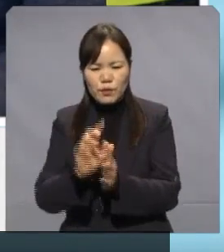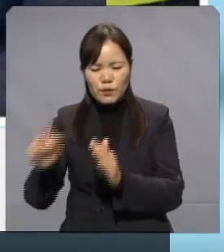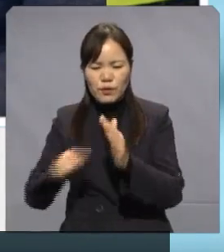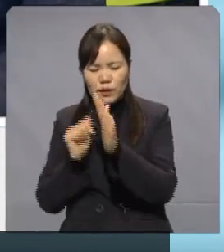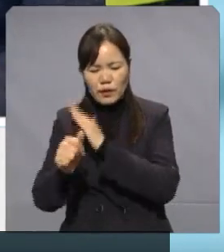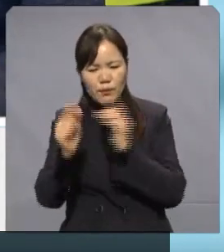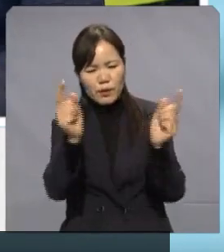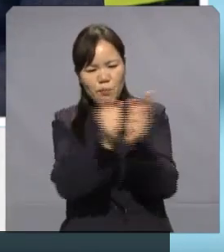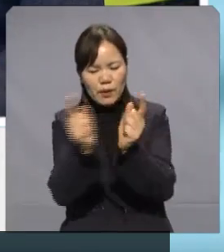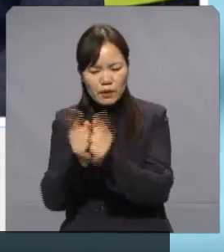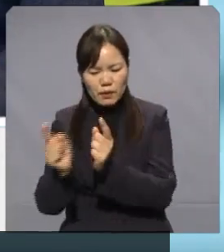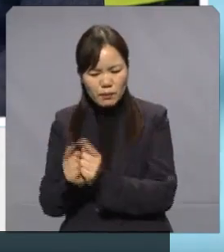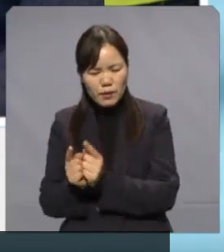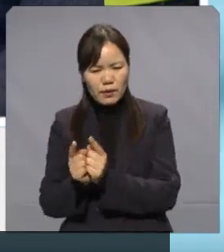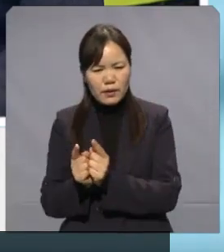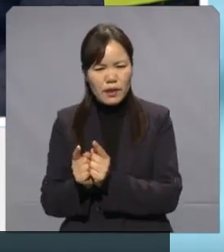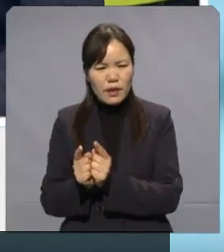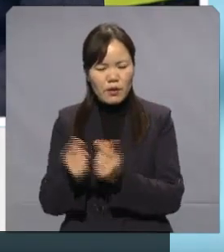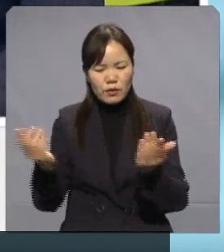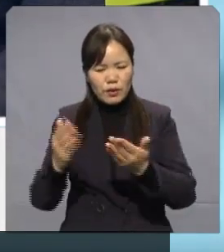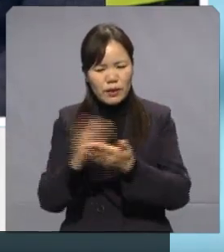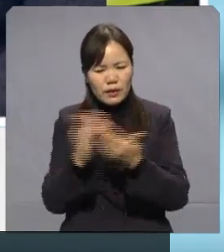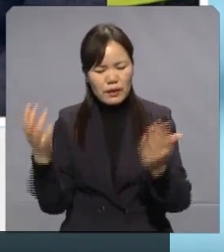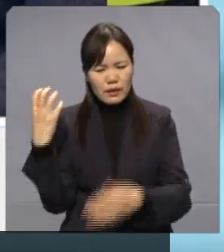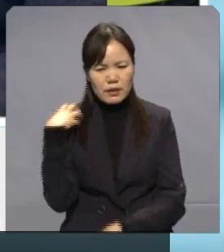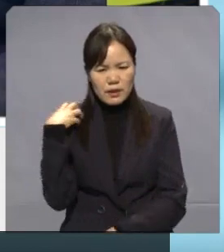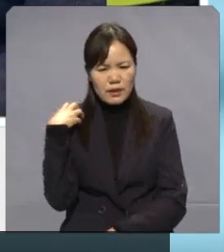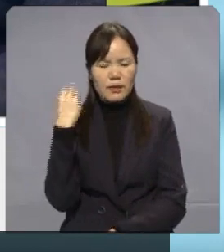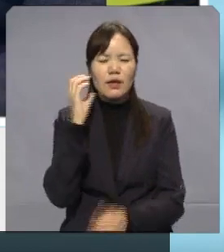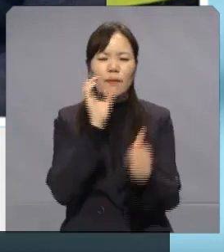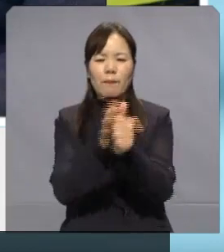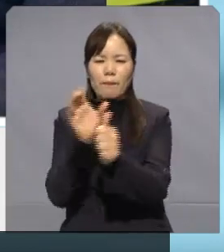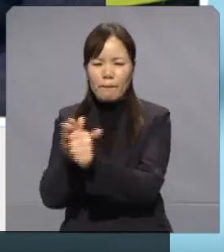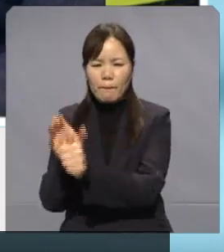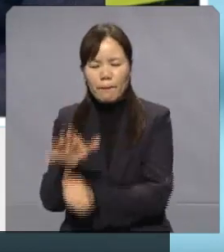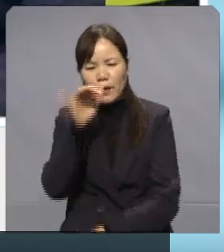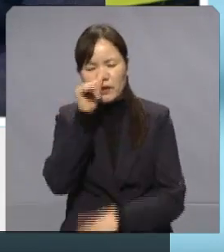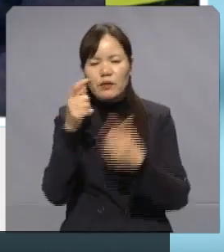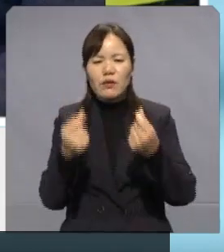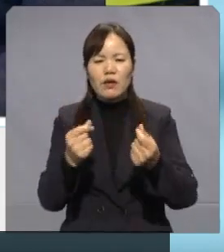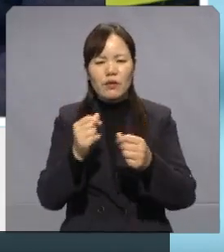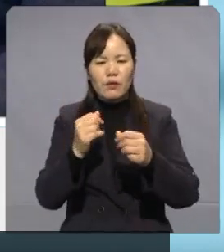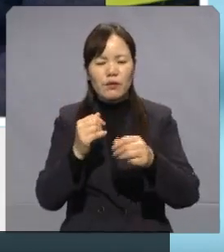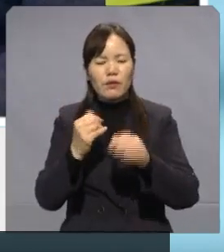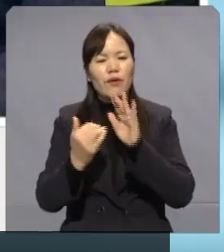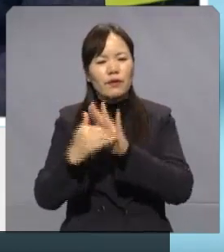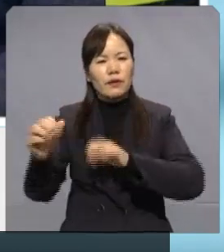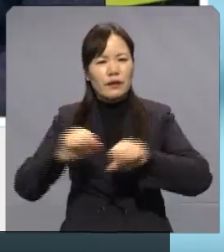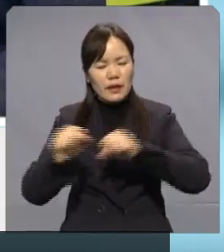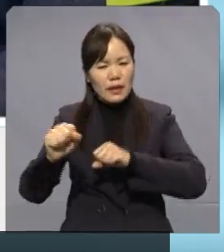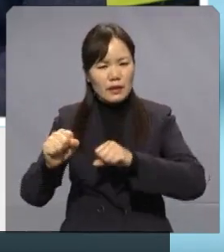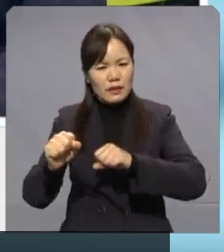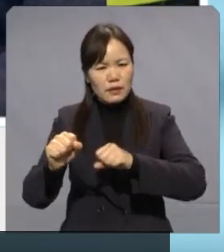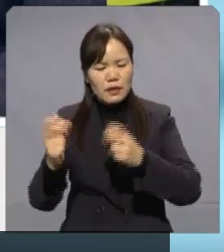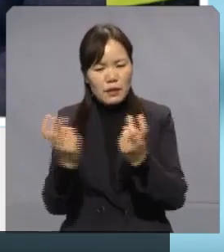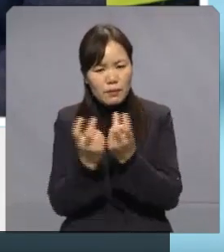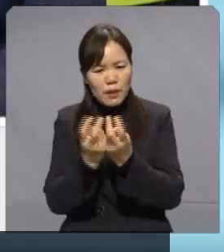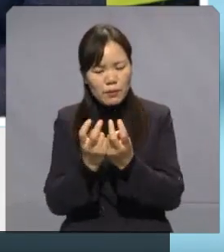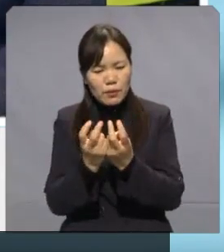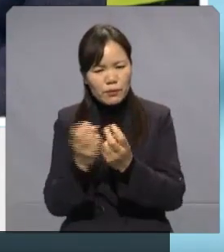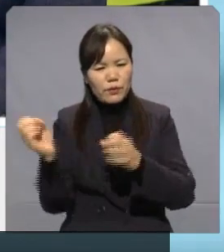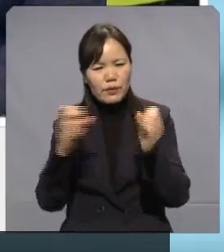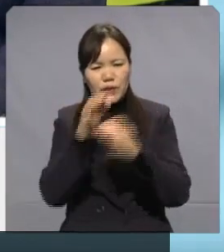각각의 어떤 역할 분담들이 이루어지지 않았을까 네. 거기에 또 대응 원칙 같은 것도 어느 정도 좀 잡히지 않았을까 이렇게 예상을 해봅니다.